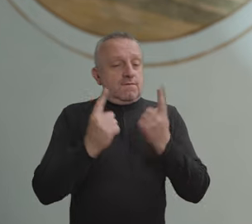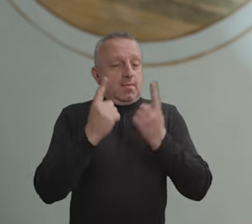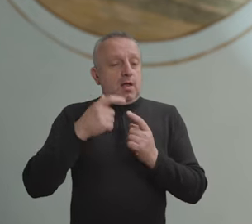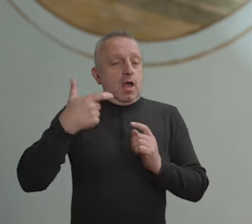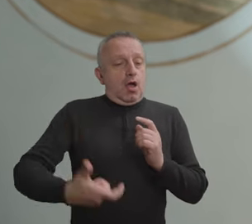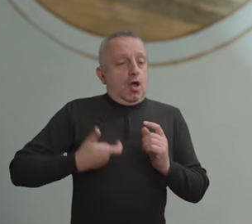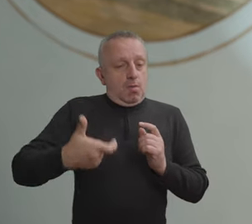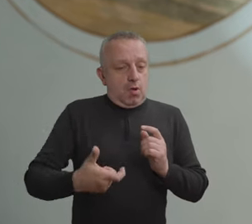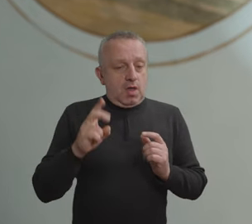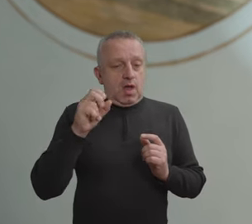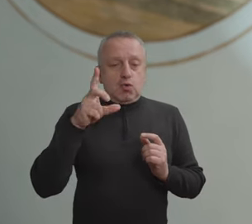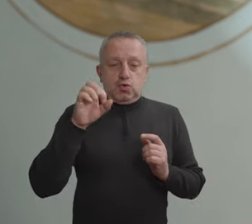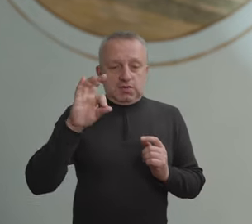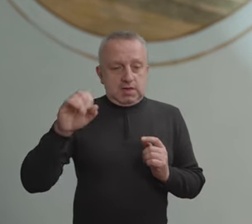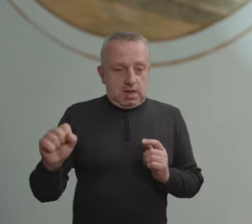Bydgoszczy.